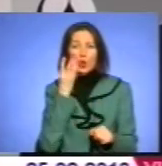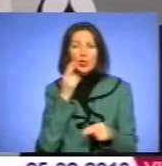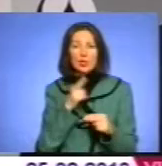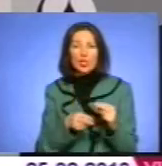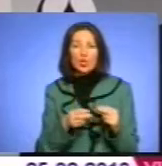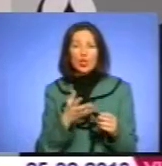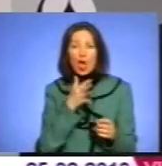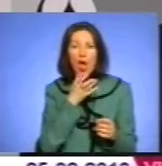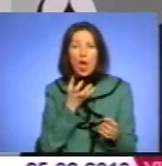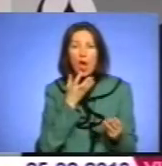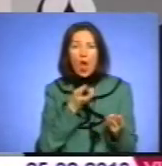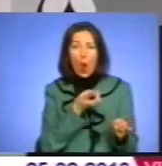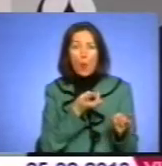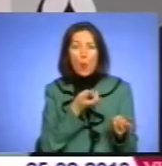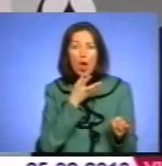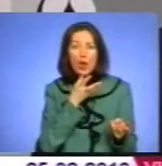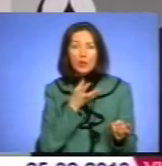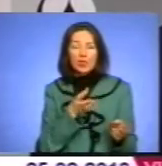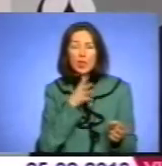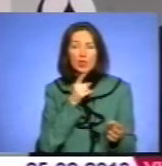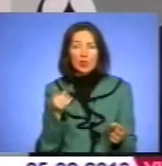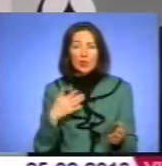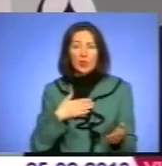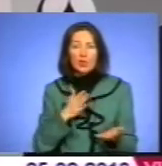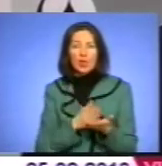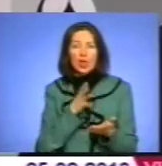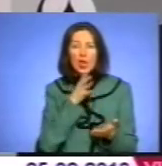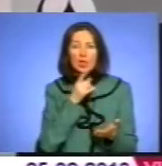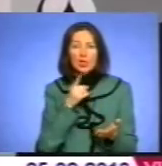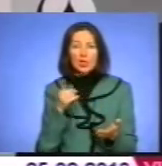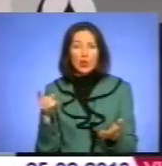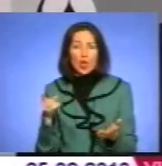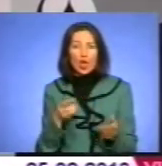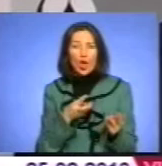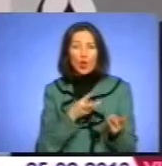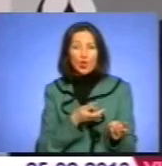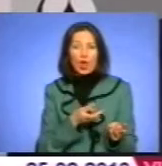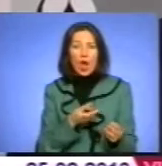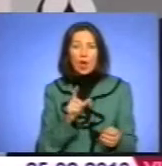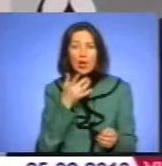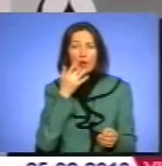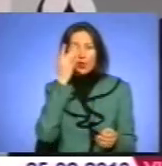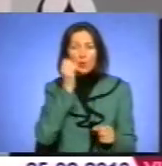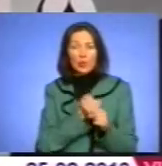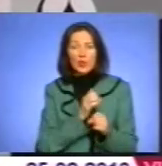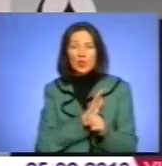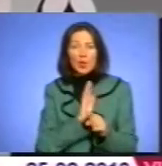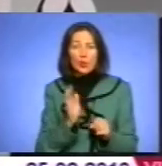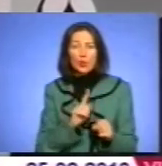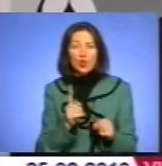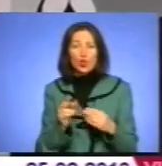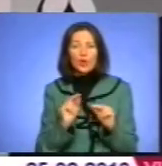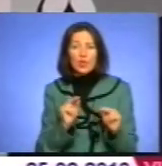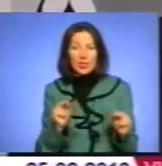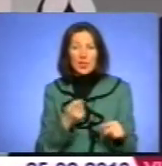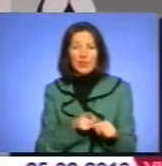опальний сезон. Зрозуміло, у нас є сезонні кочегари, тому вони на літо не будуть працювати. Але щодо вчителів, які на